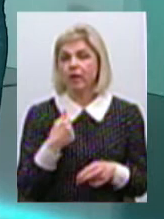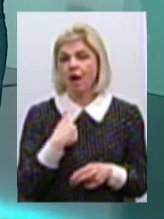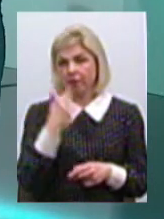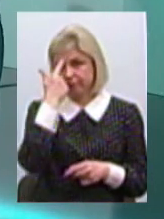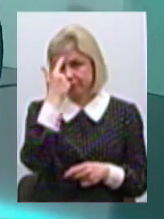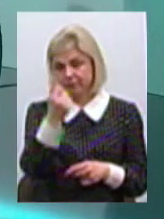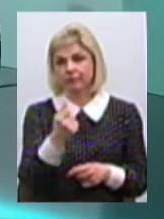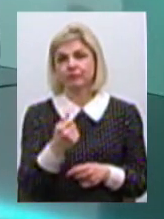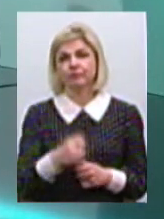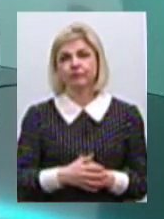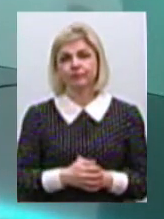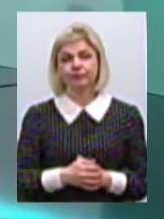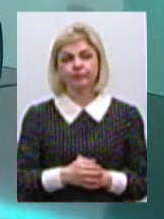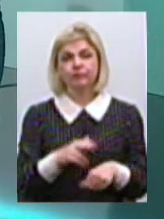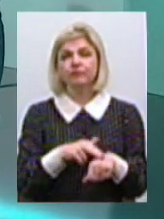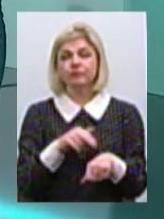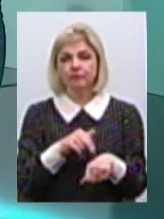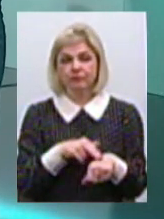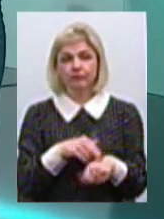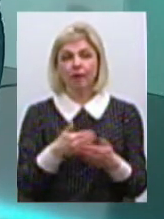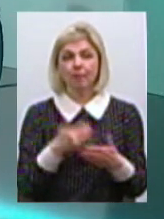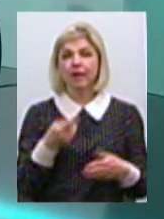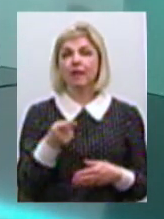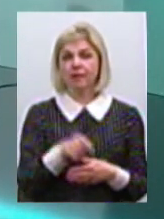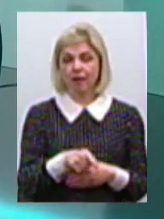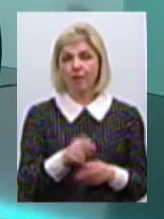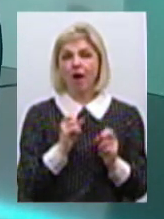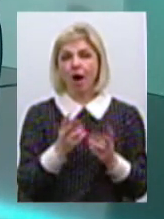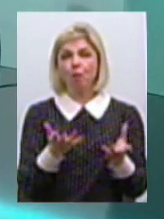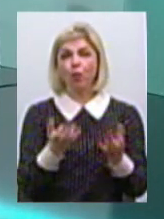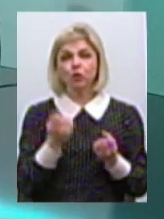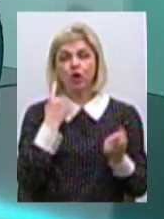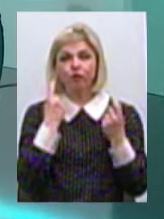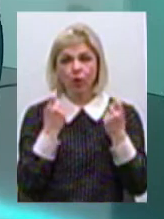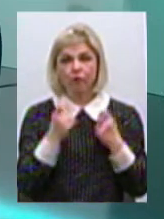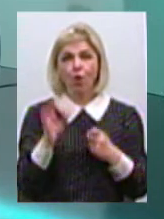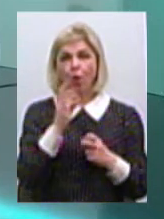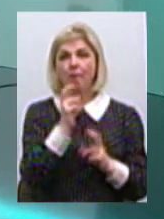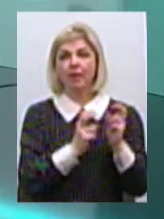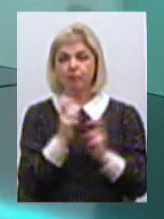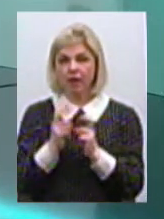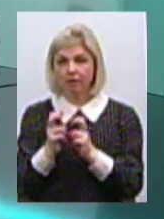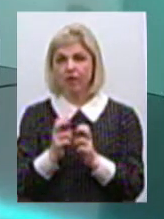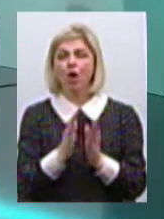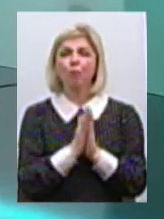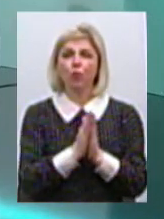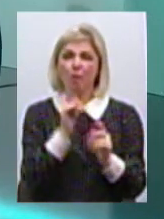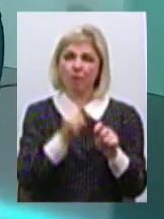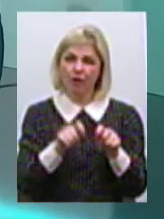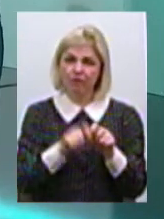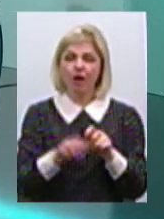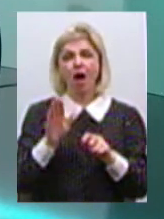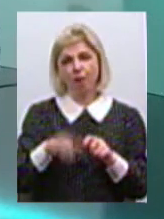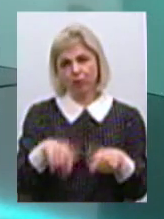би правоохоронні органи перед тим, як оприлюднювати інформацію по підприємствам, її перевірити, а потім